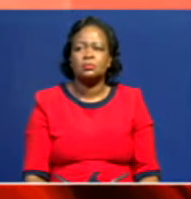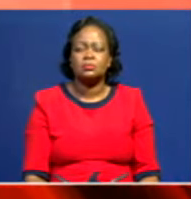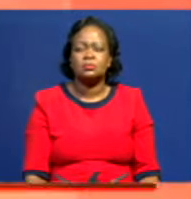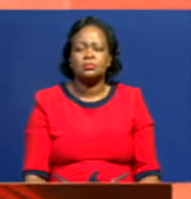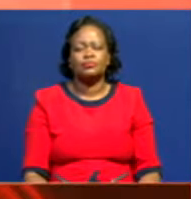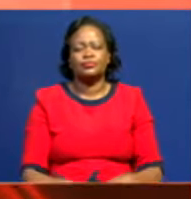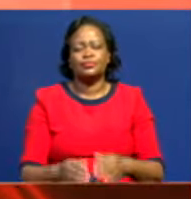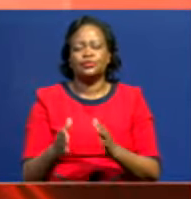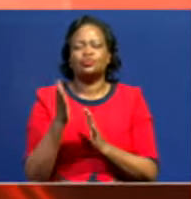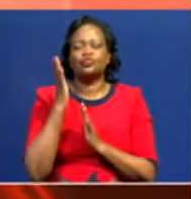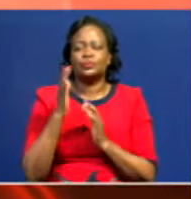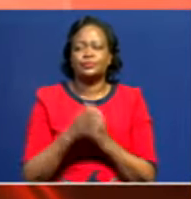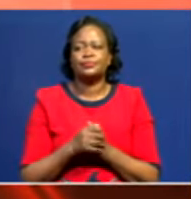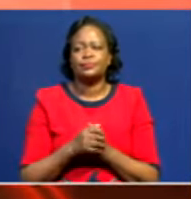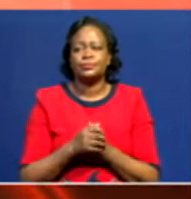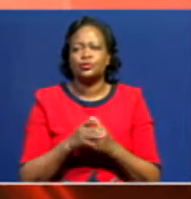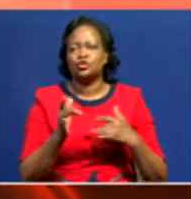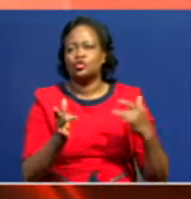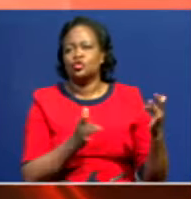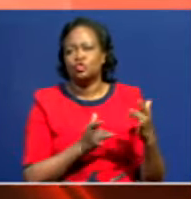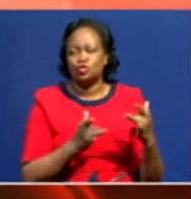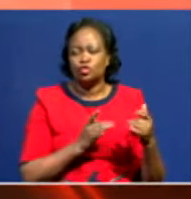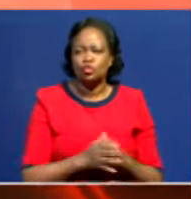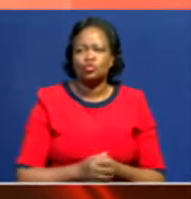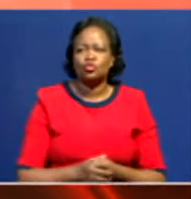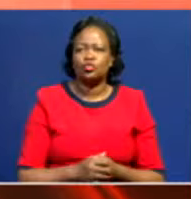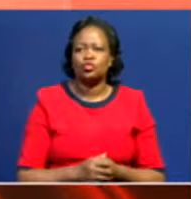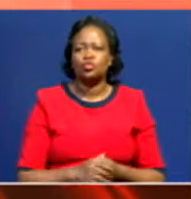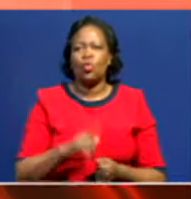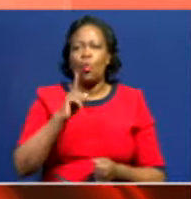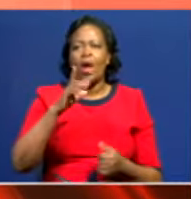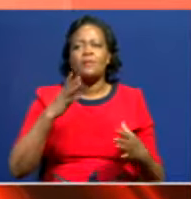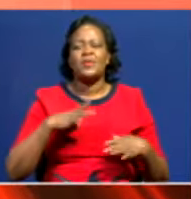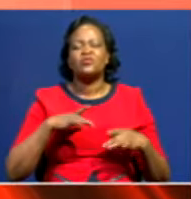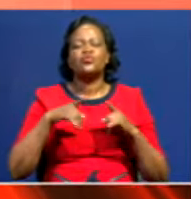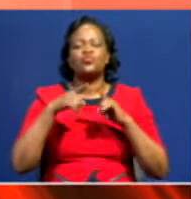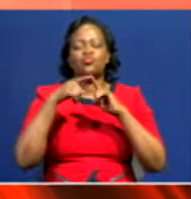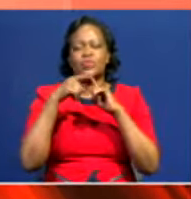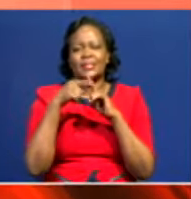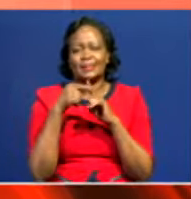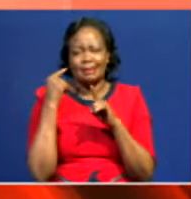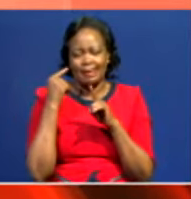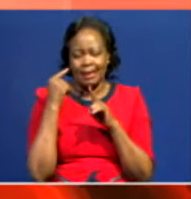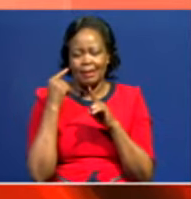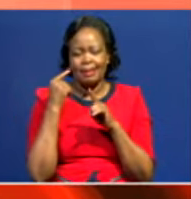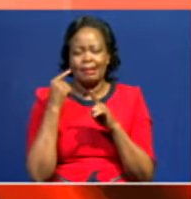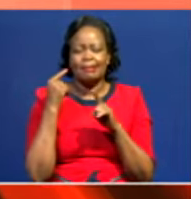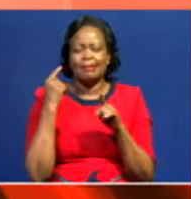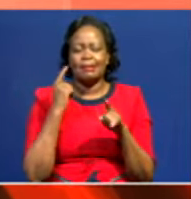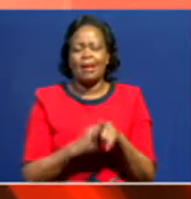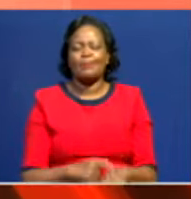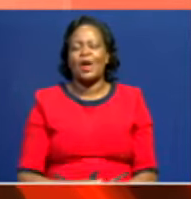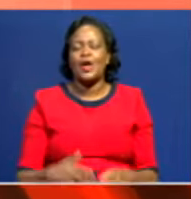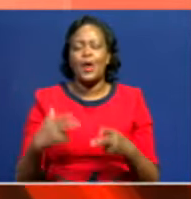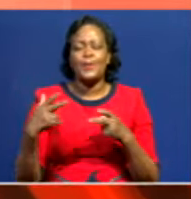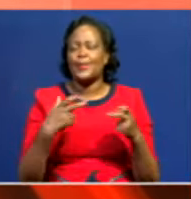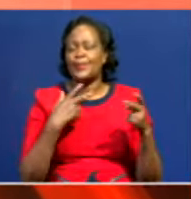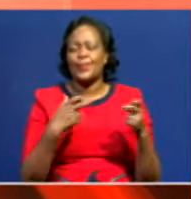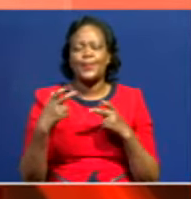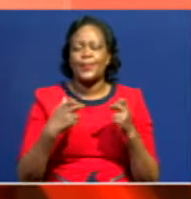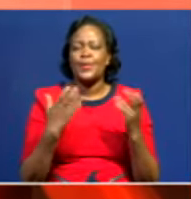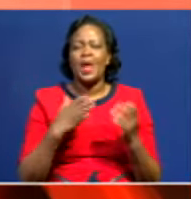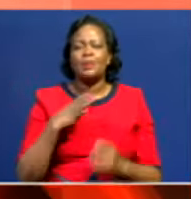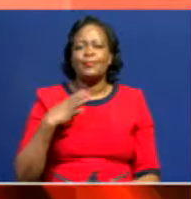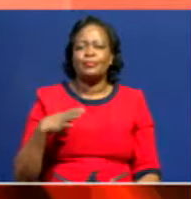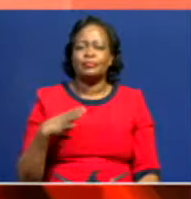To security concerns, one person has been killed and several others injured in a shooting along the Baragoi highway in the county of Samburu. The